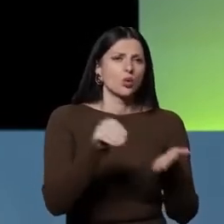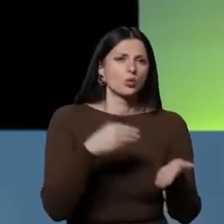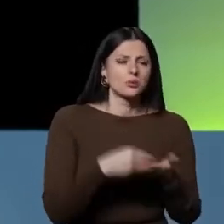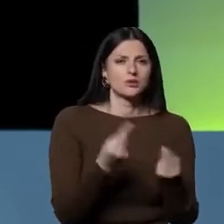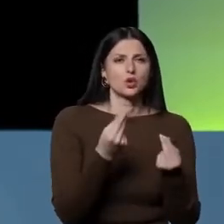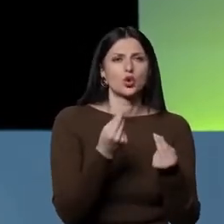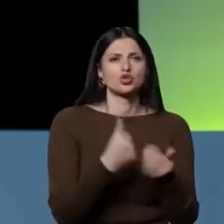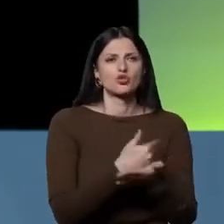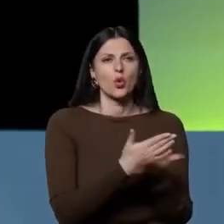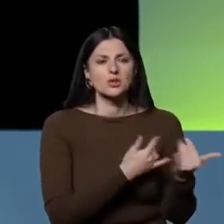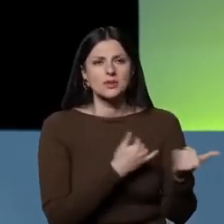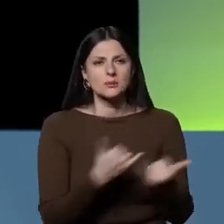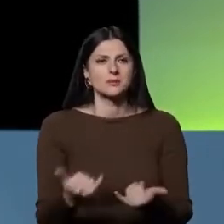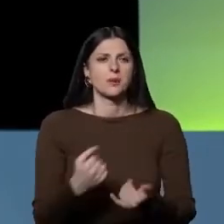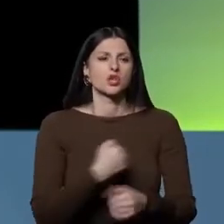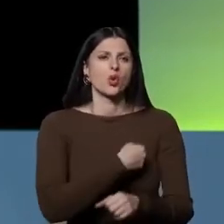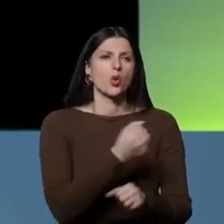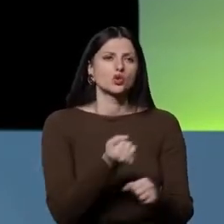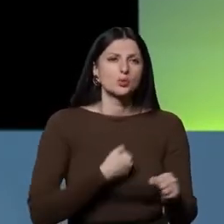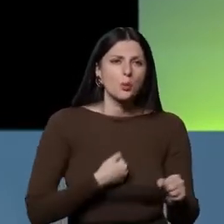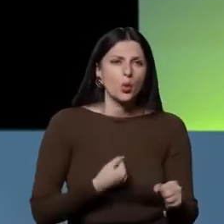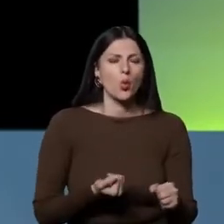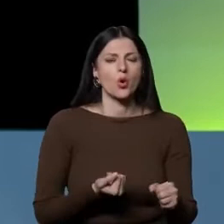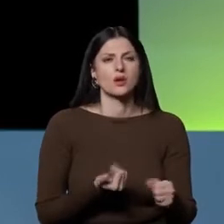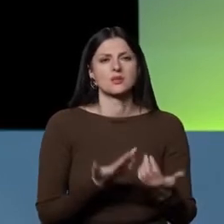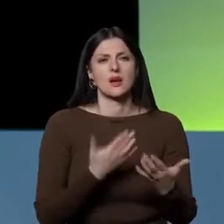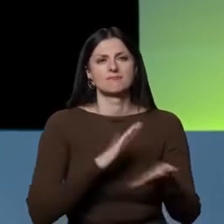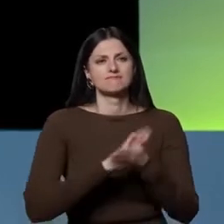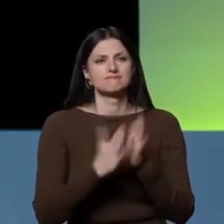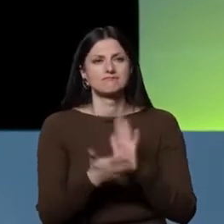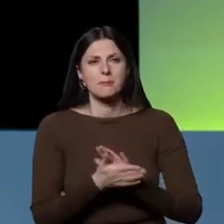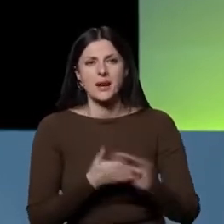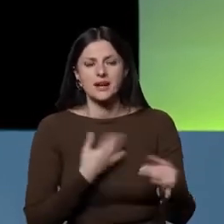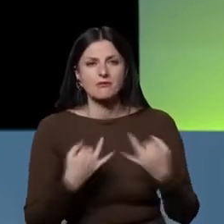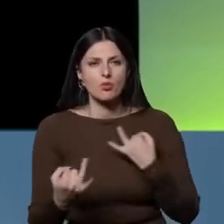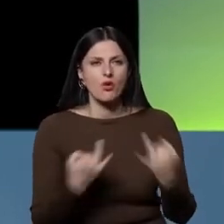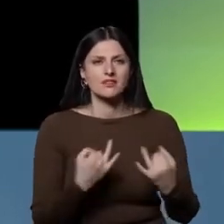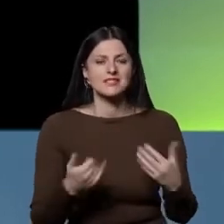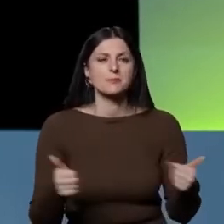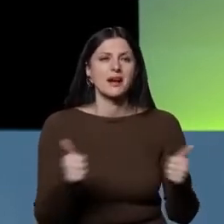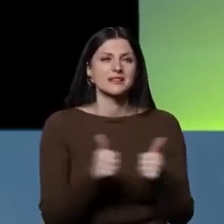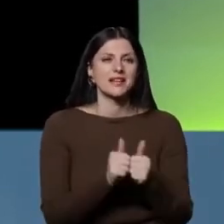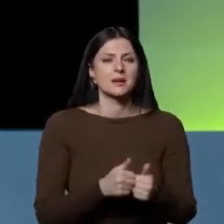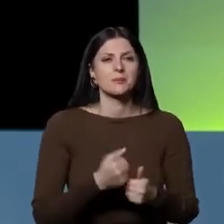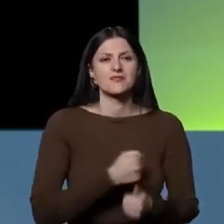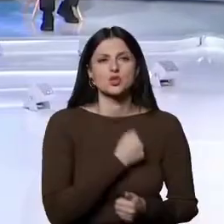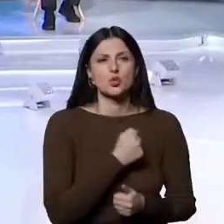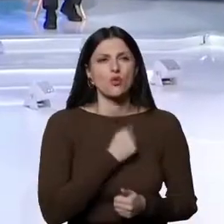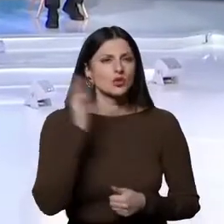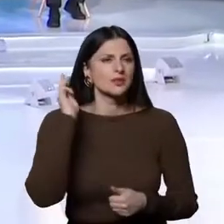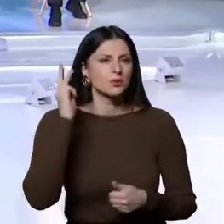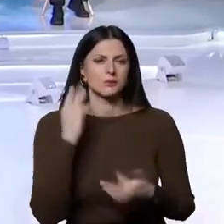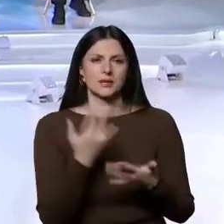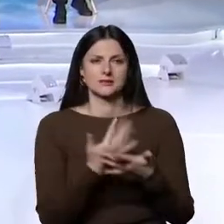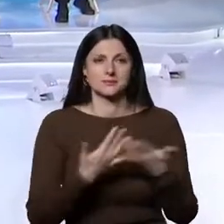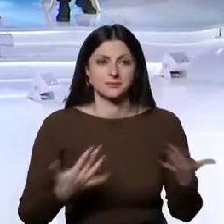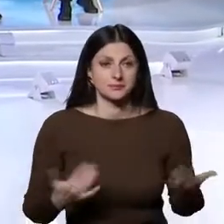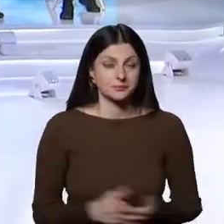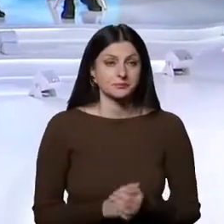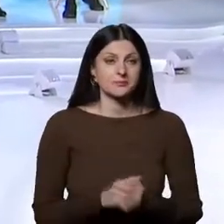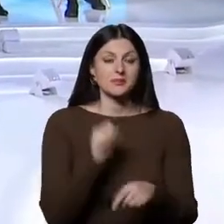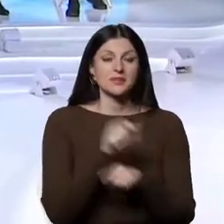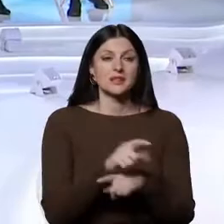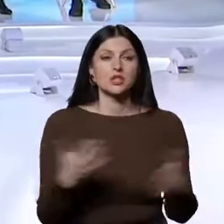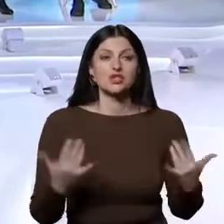забезпечення, озброєння, ведення перемовин з партнерами, військової дипломатії, багато чого іншого. І по великому рахунку, задачі, які